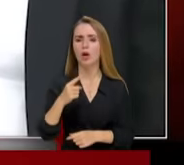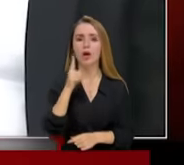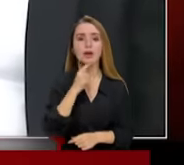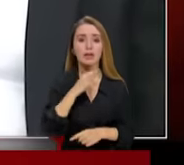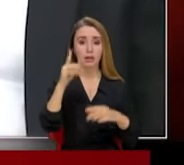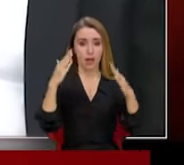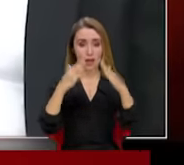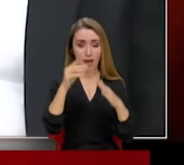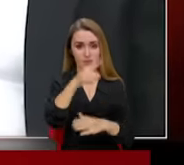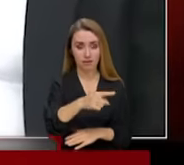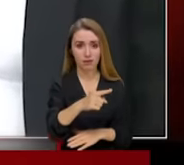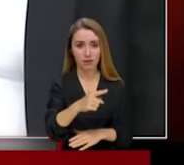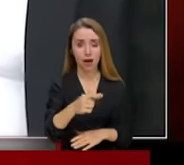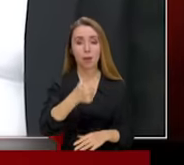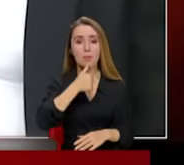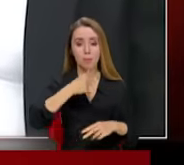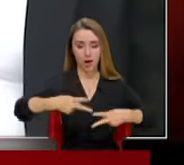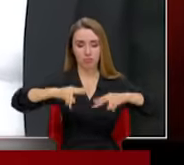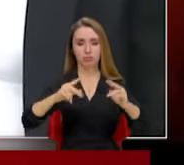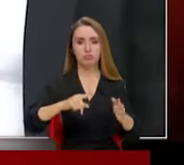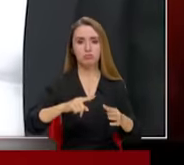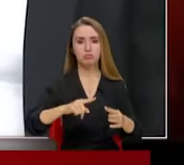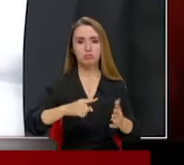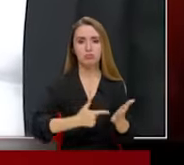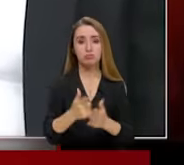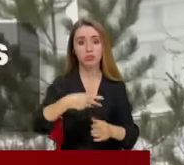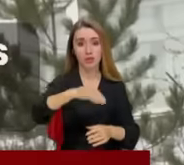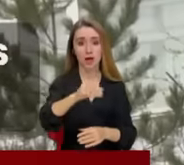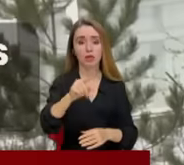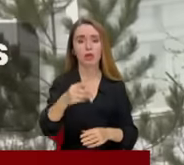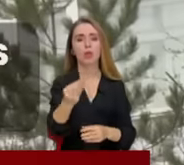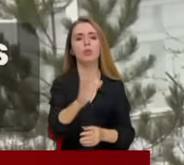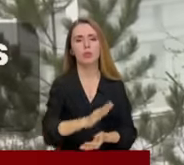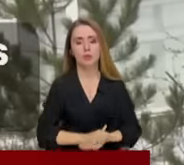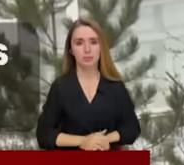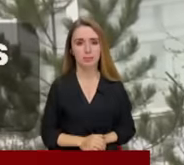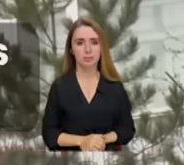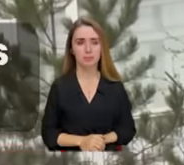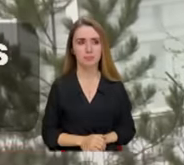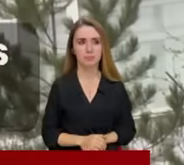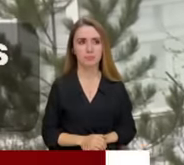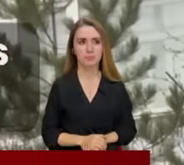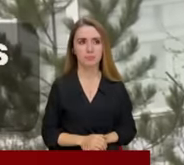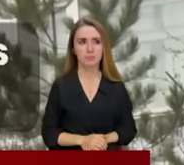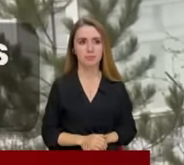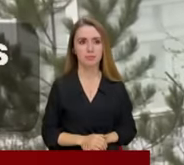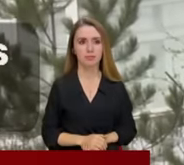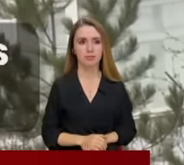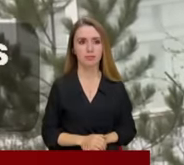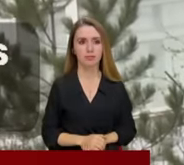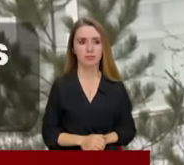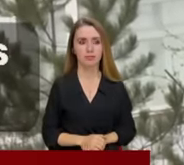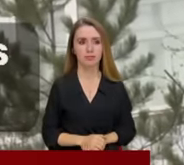evi, şu bizim bütün babadan kalan tarlaları satsak o evi satın almaz. Takas yapalım. Takas yapalım.